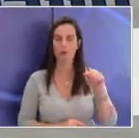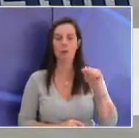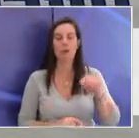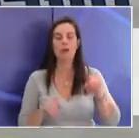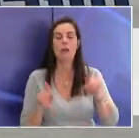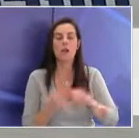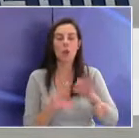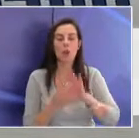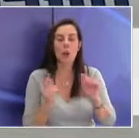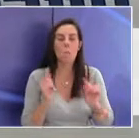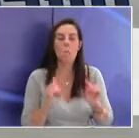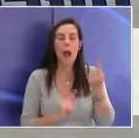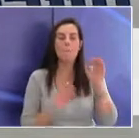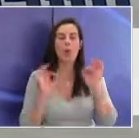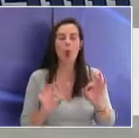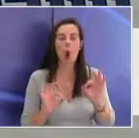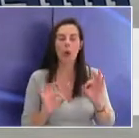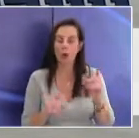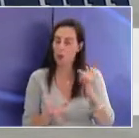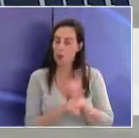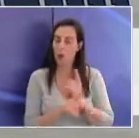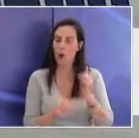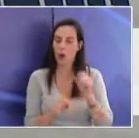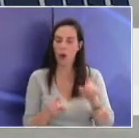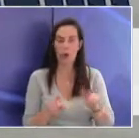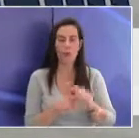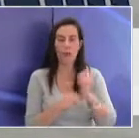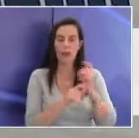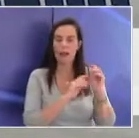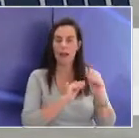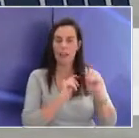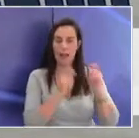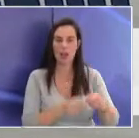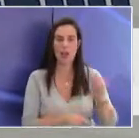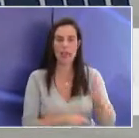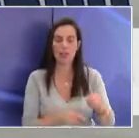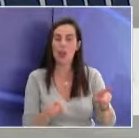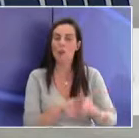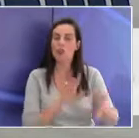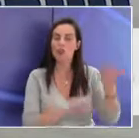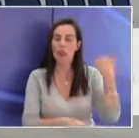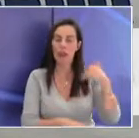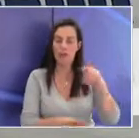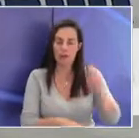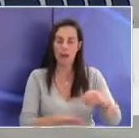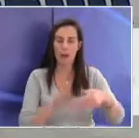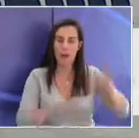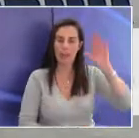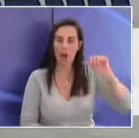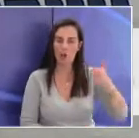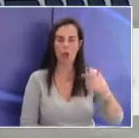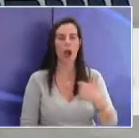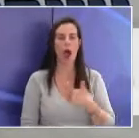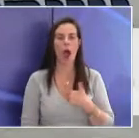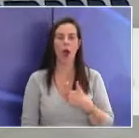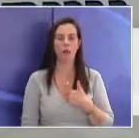בנוסח המקורי כפי שהעברתי את זה לכנסת, כפי שזה עבר בקריאה הראשונה,